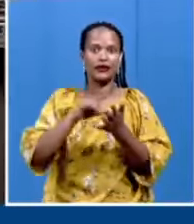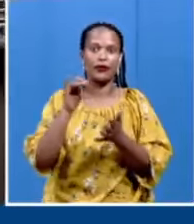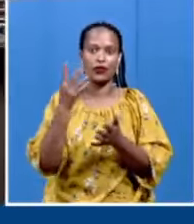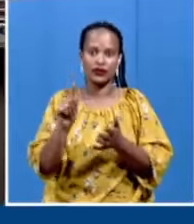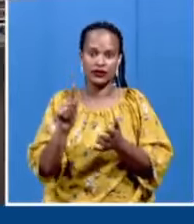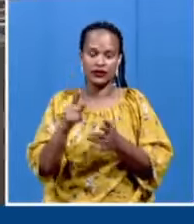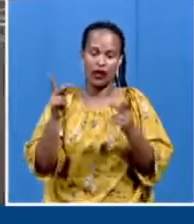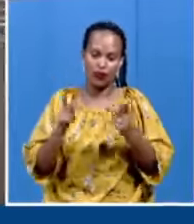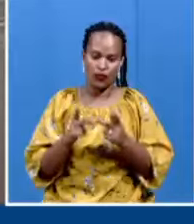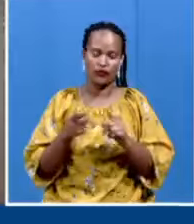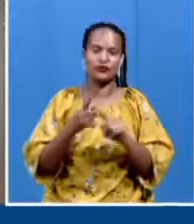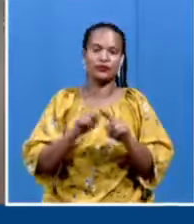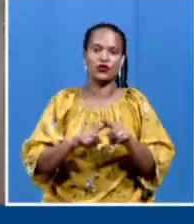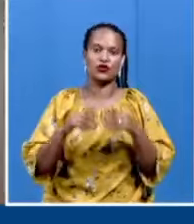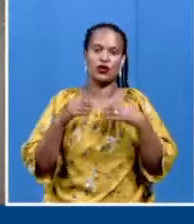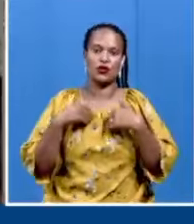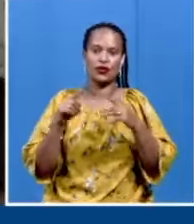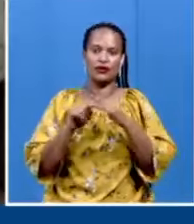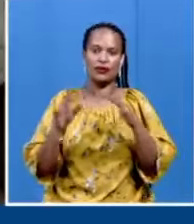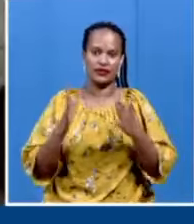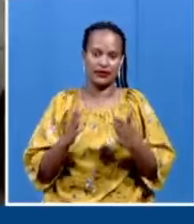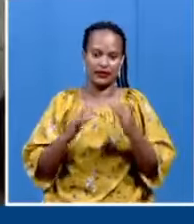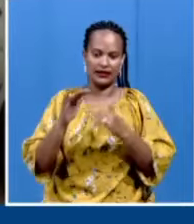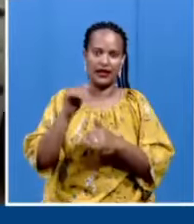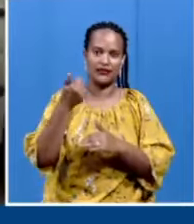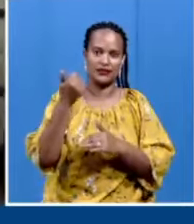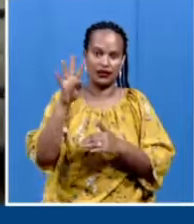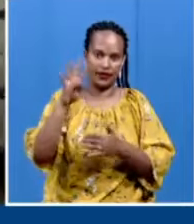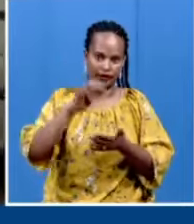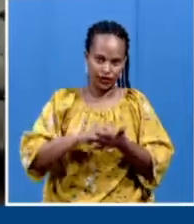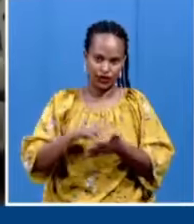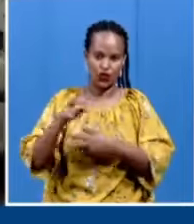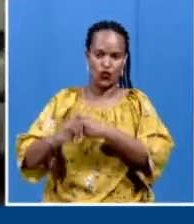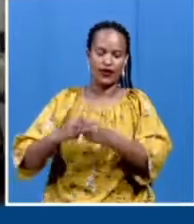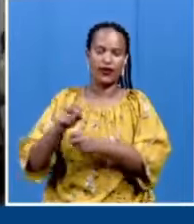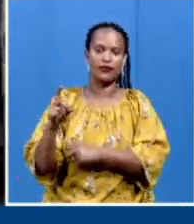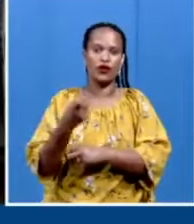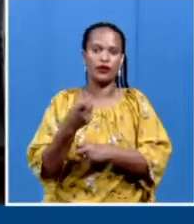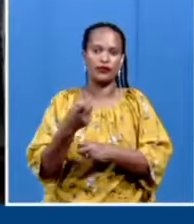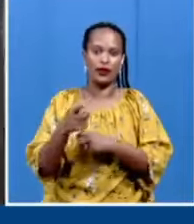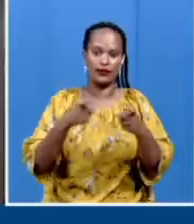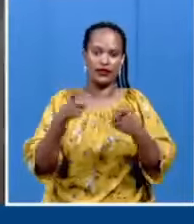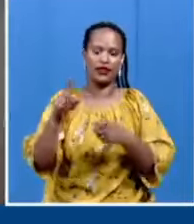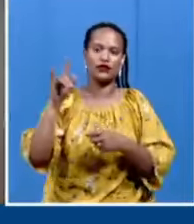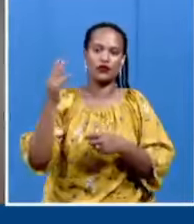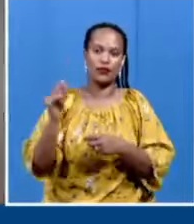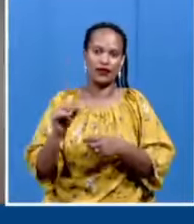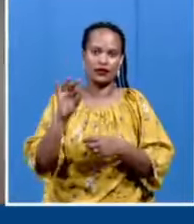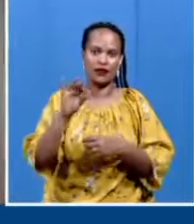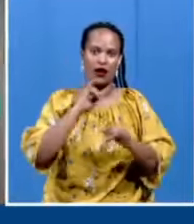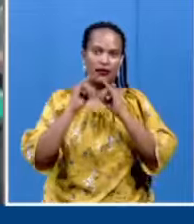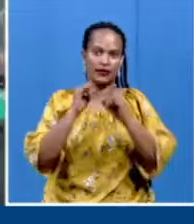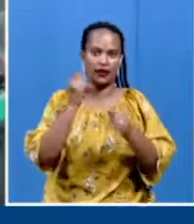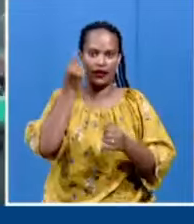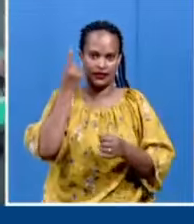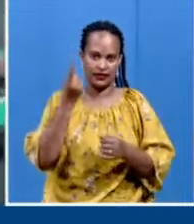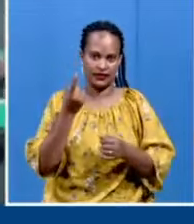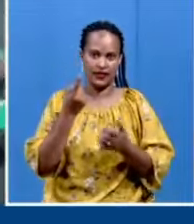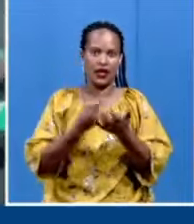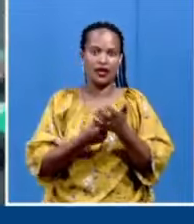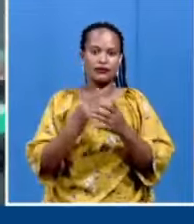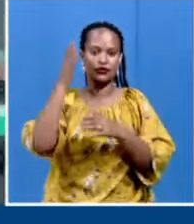መኾኒ ናብ መረበቶም ዝምለሱ ዘለዉ ተመዛበልቲ ልዕሊ 14,000 ወገናት ምዃኖም ካብ ምምሕዳርታ ዞባ ዝተረኸበ ሓበሬታ ይርድእ።